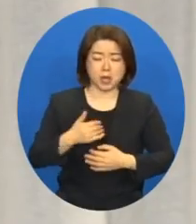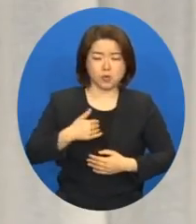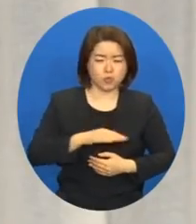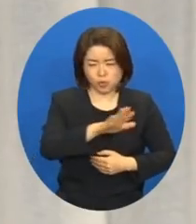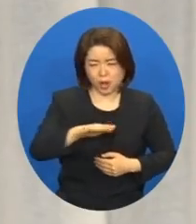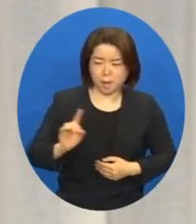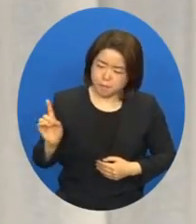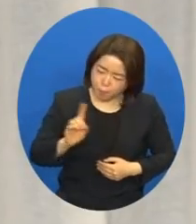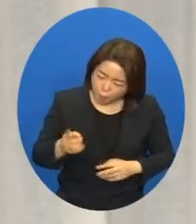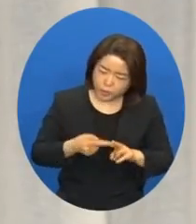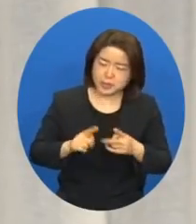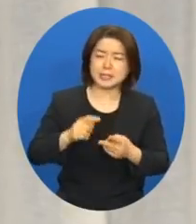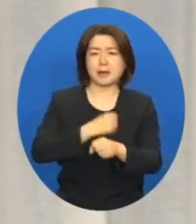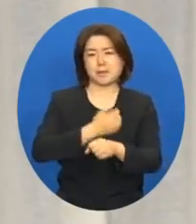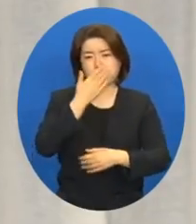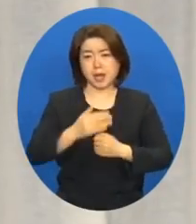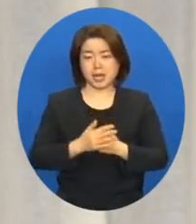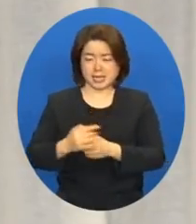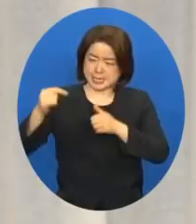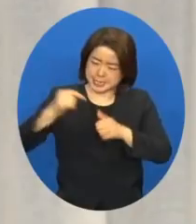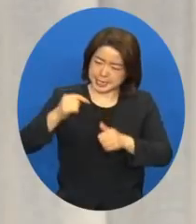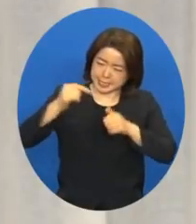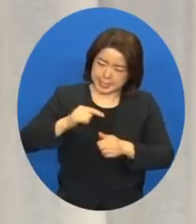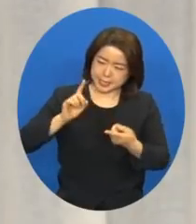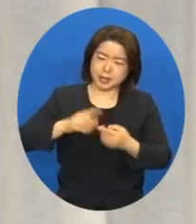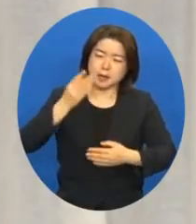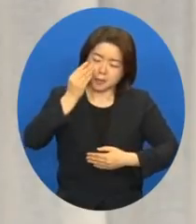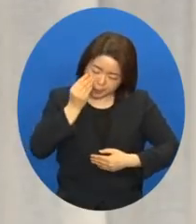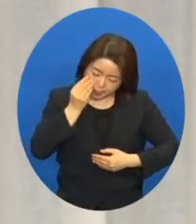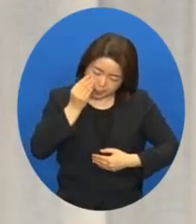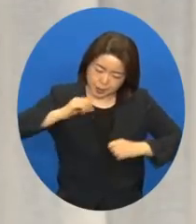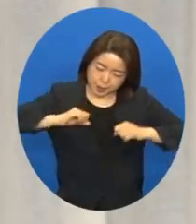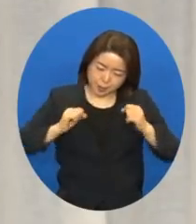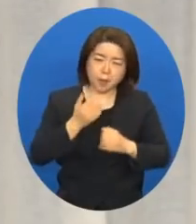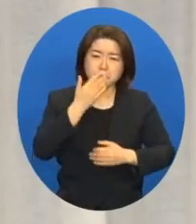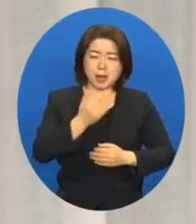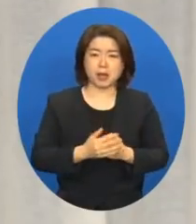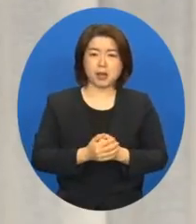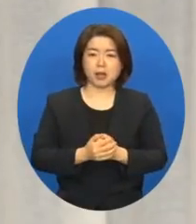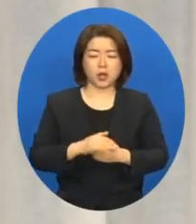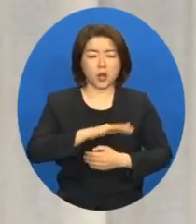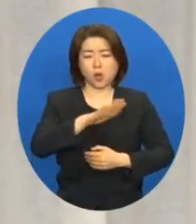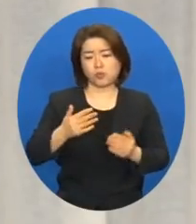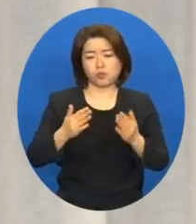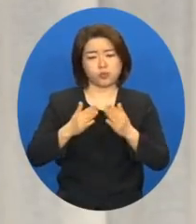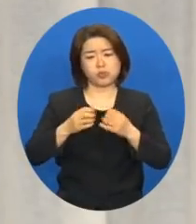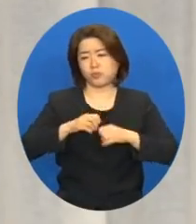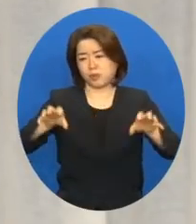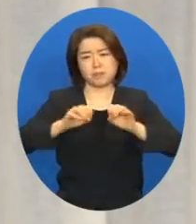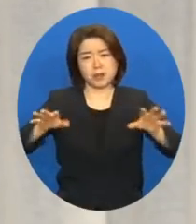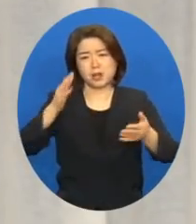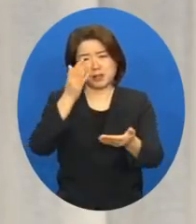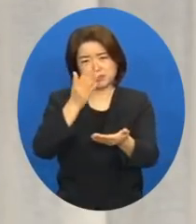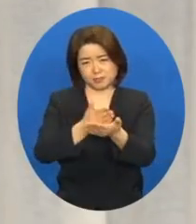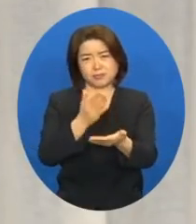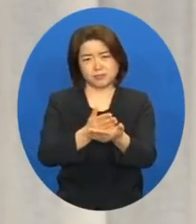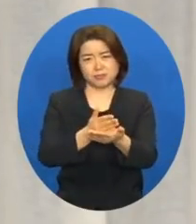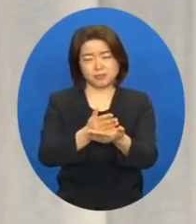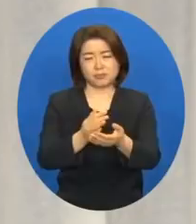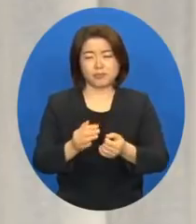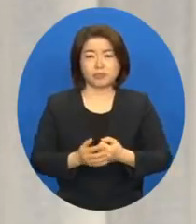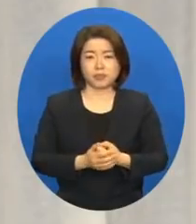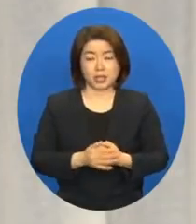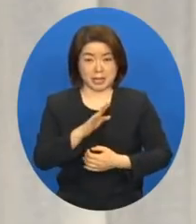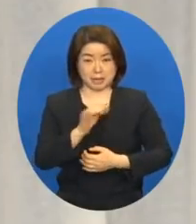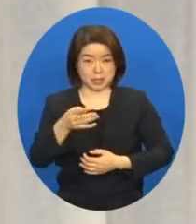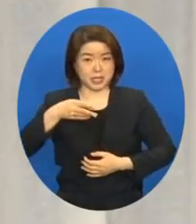할게요. 하라는 대로 할게요. 우리를 흩어보내지 마세요. 베시 여사가